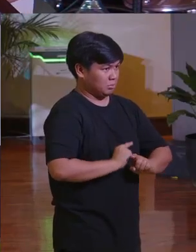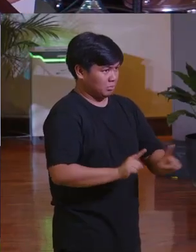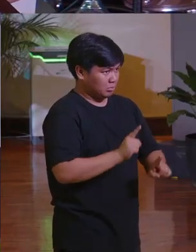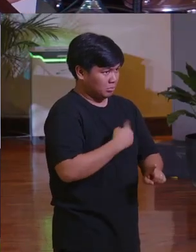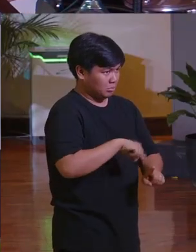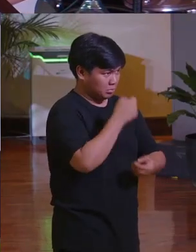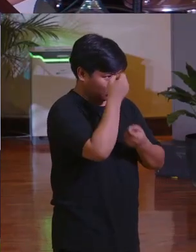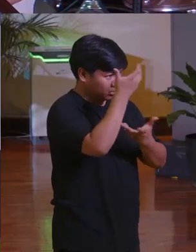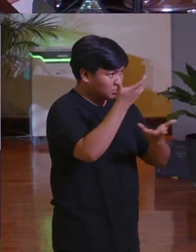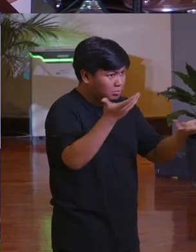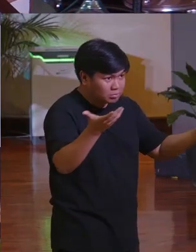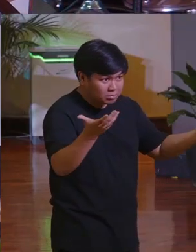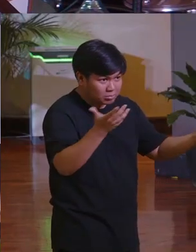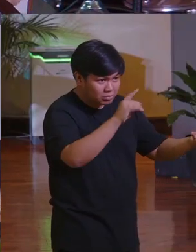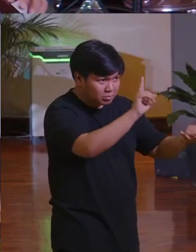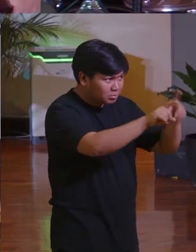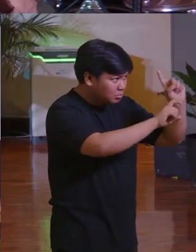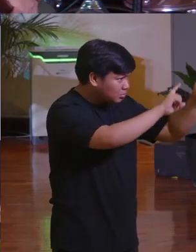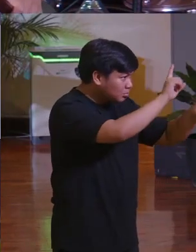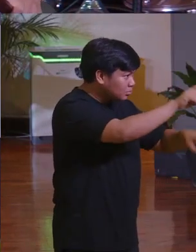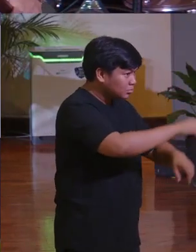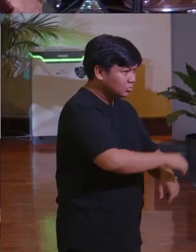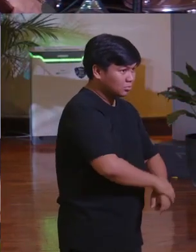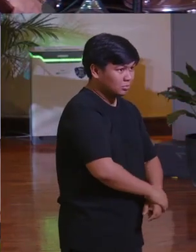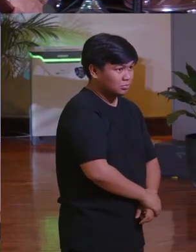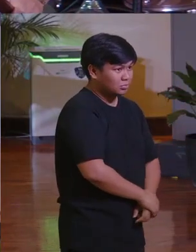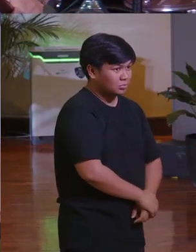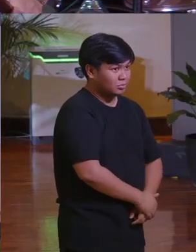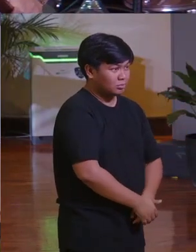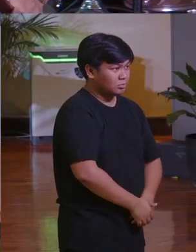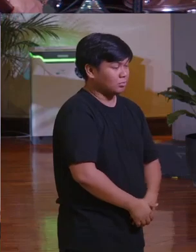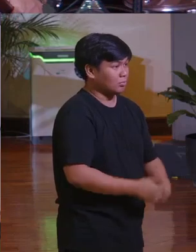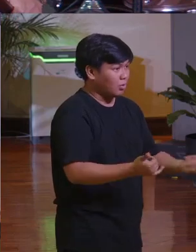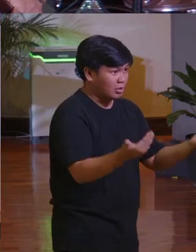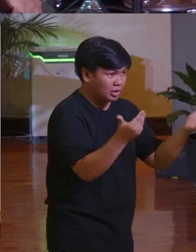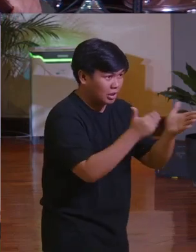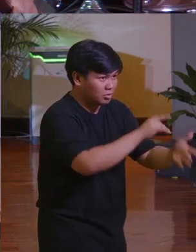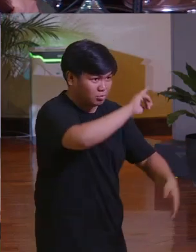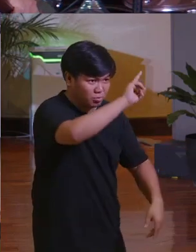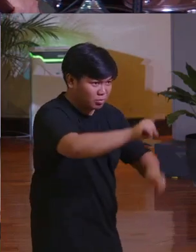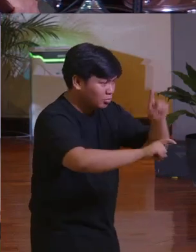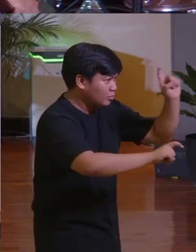So ulitin ko ang katanungan ko sa umpisa ng mensaheng ito.